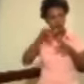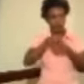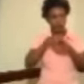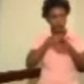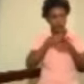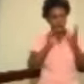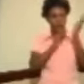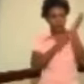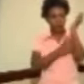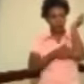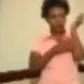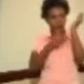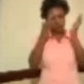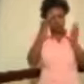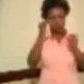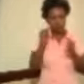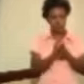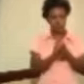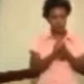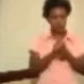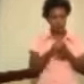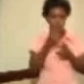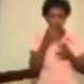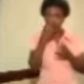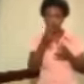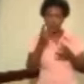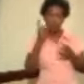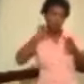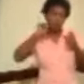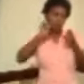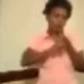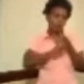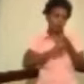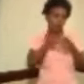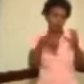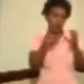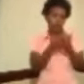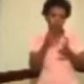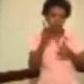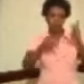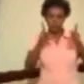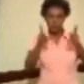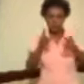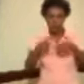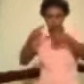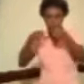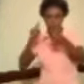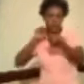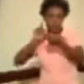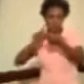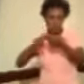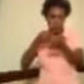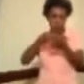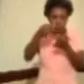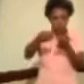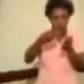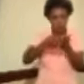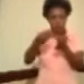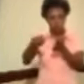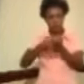partenaire commercial de la République dominicaine devant les États-Unis. Donc, la toute histoire dit, c'est la première fois après tremblement de terre, là, que nous avons une situation.